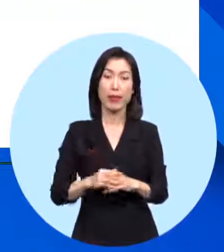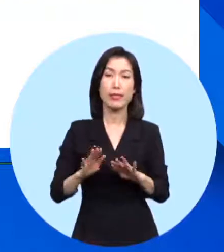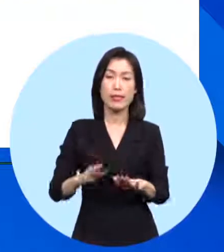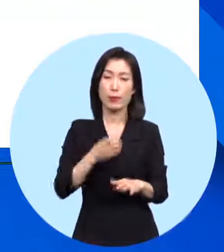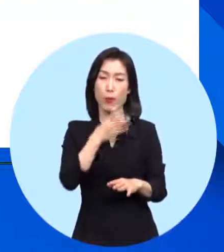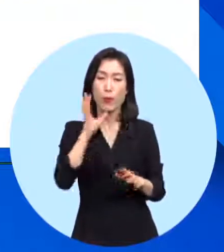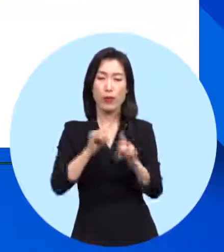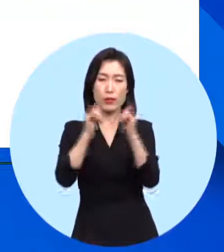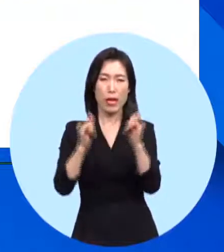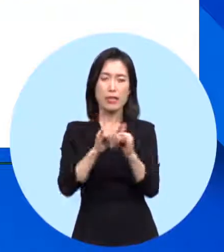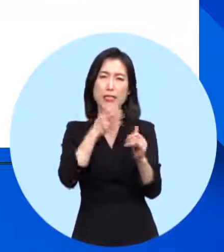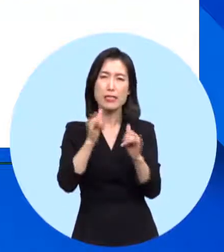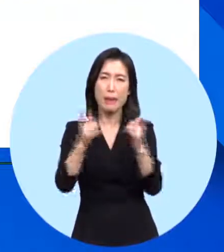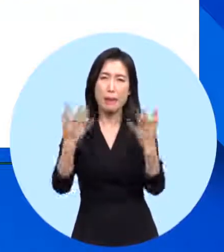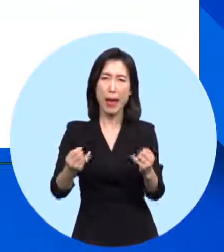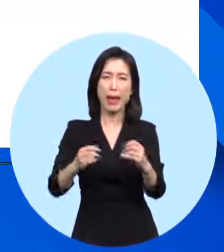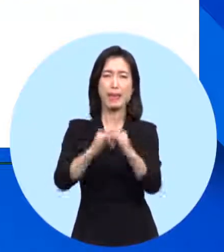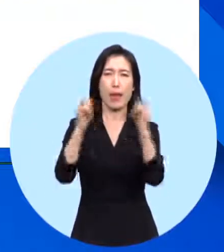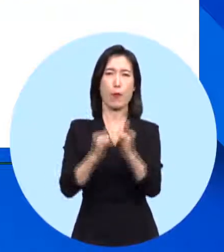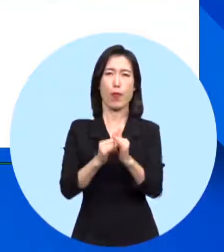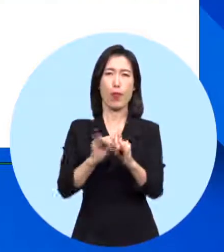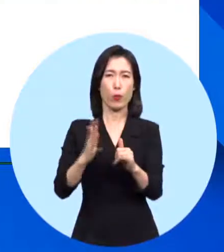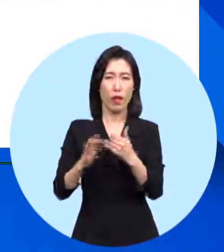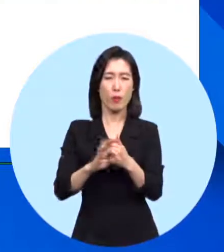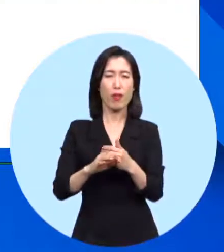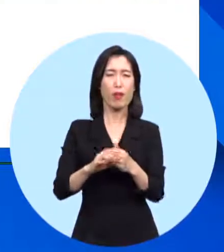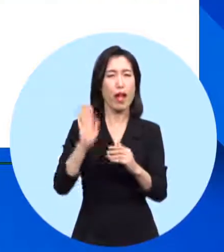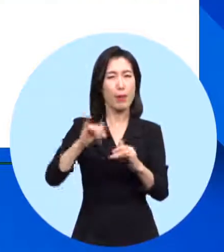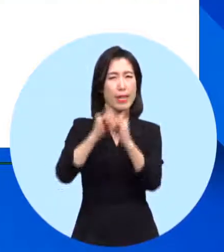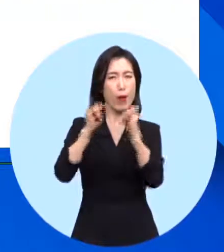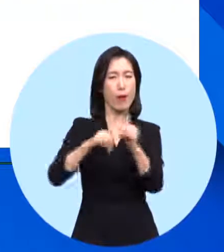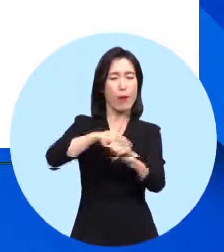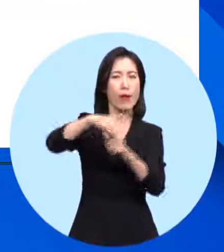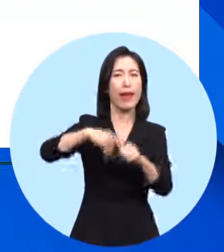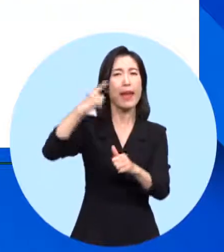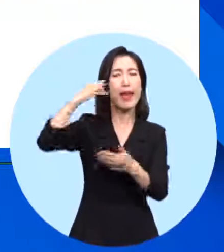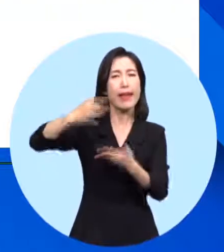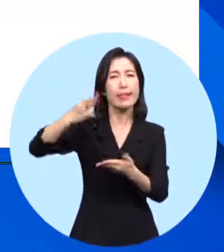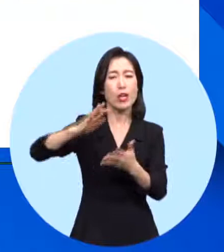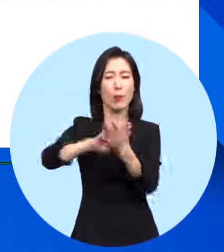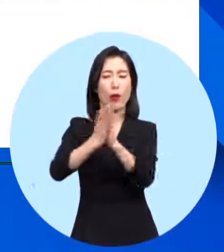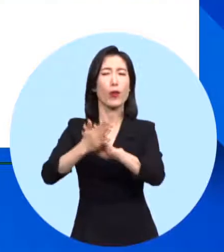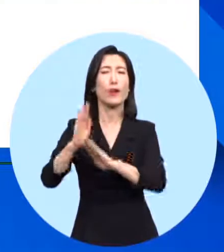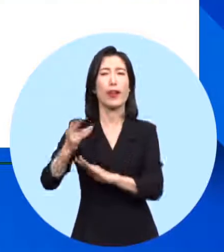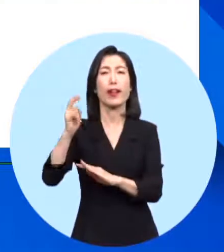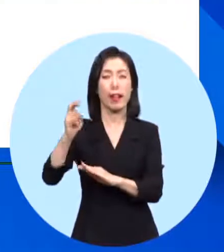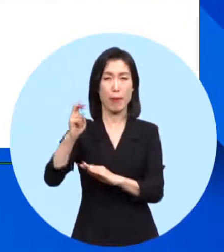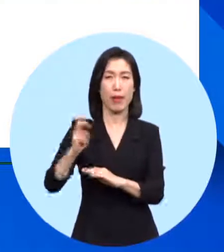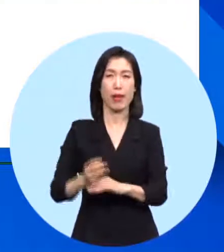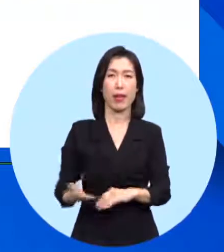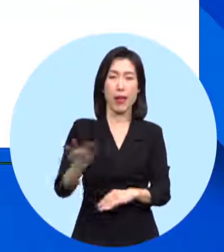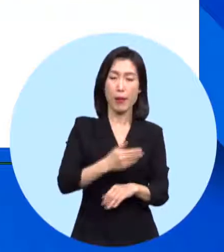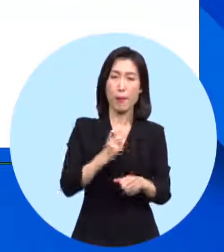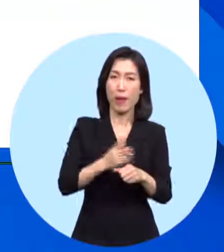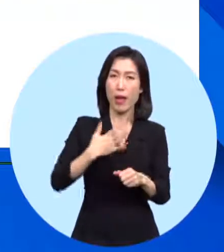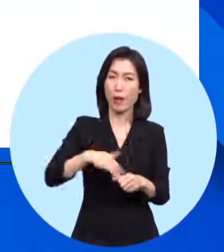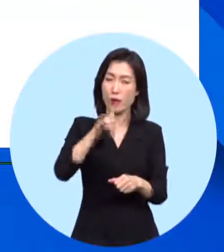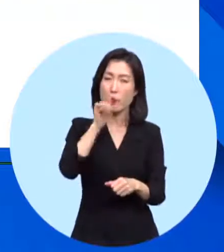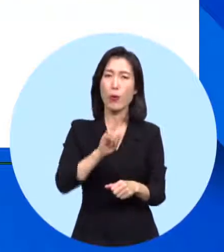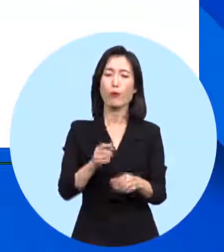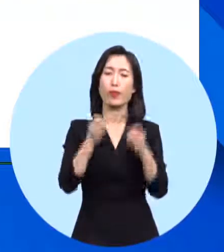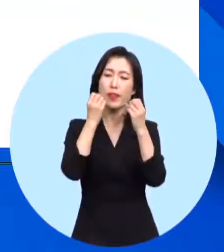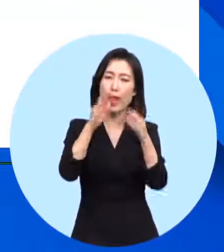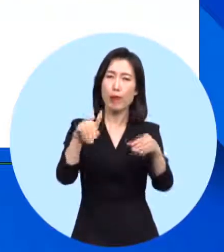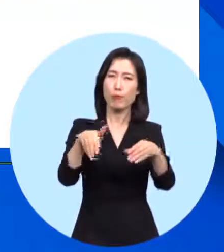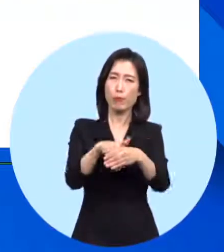이런 것들이 엄청난 가치관의 변화를 타오게 될 텐데요. 이미 우리가 경험하고 있는 거지만 새로운